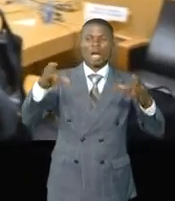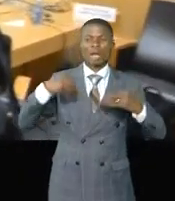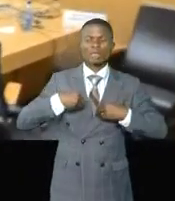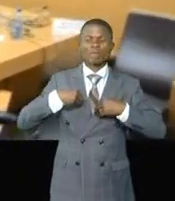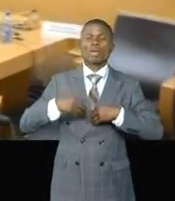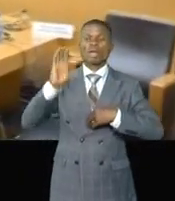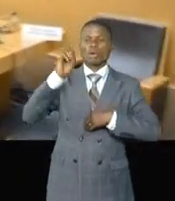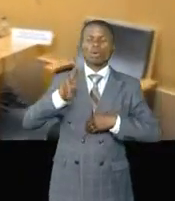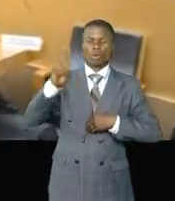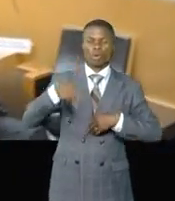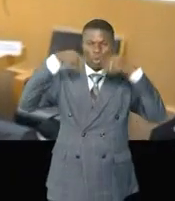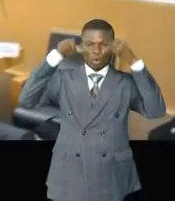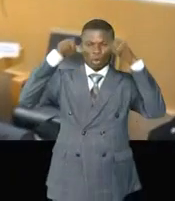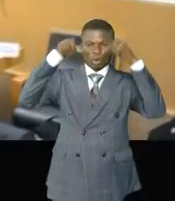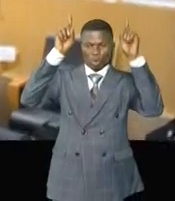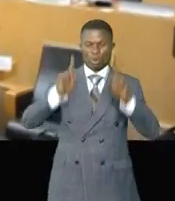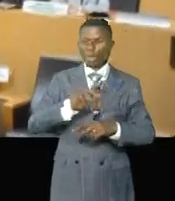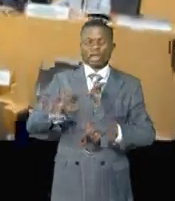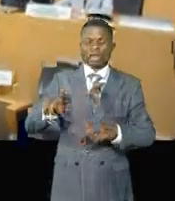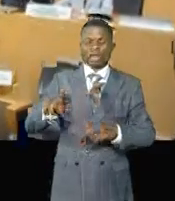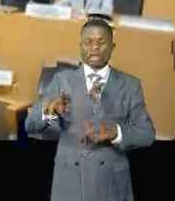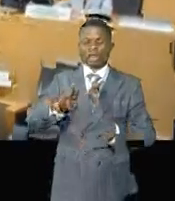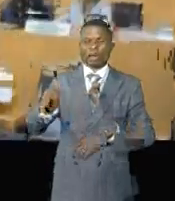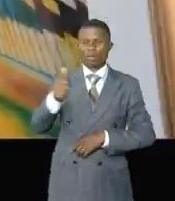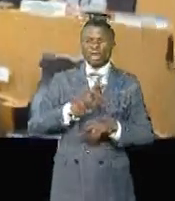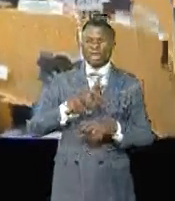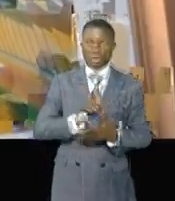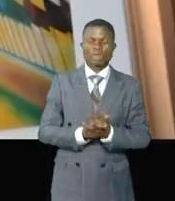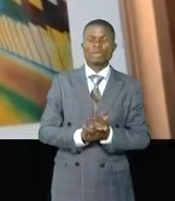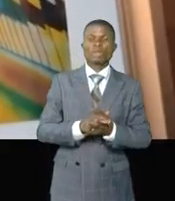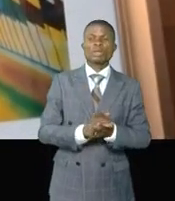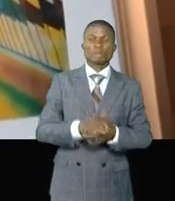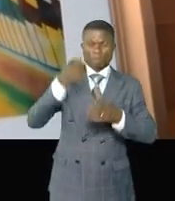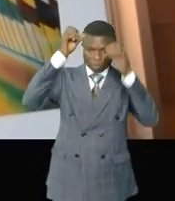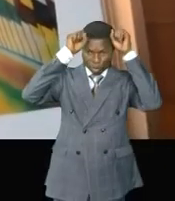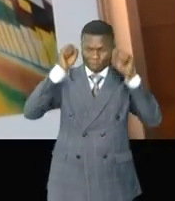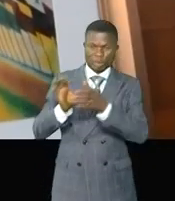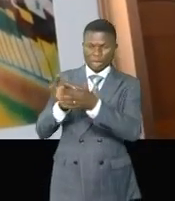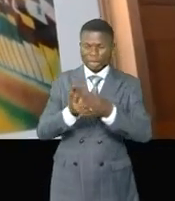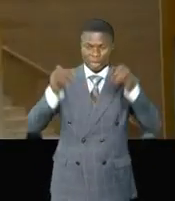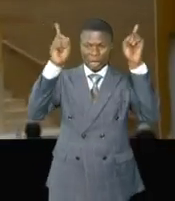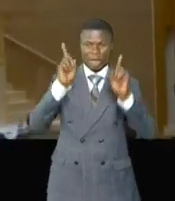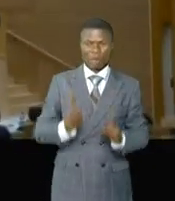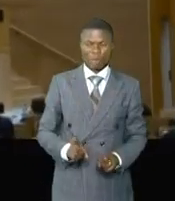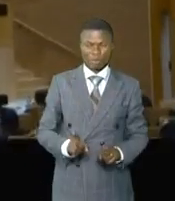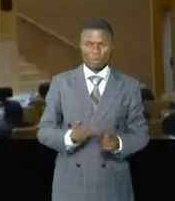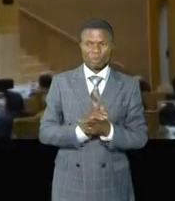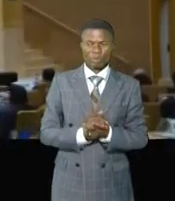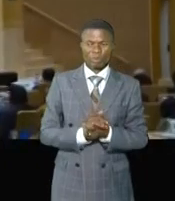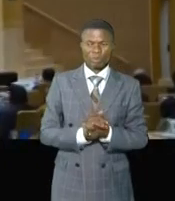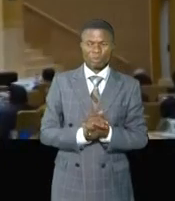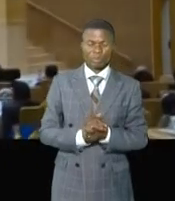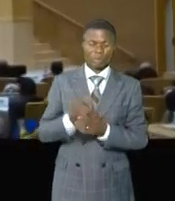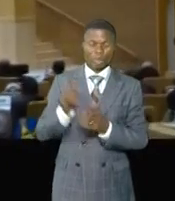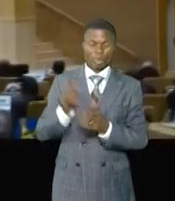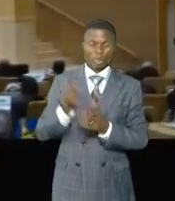fil des années, 21 autres pays ont adhéré à l'organisation de l'unité africaine. C'est vers les années 90